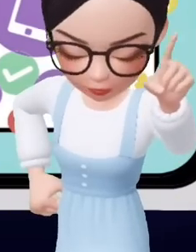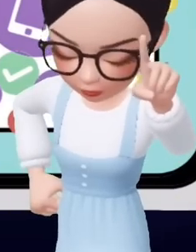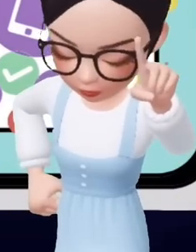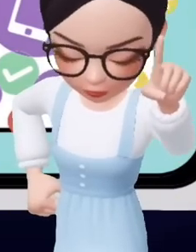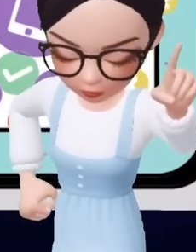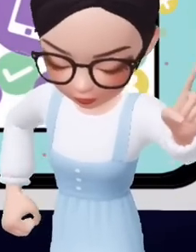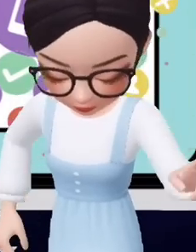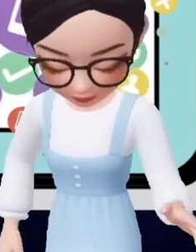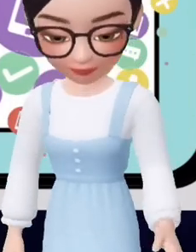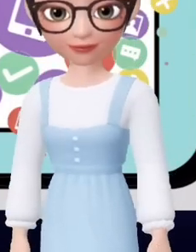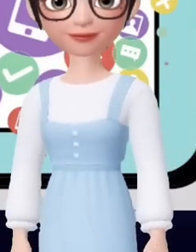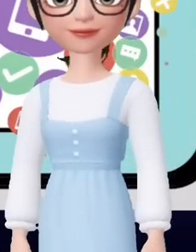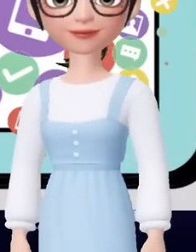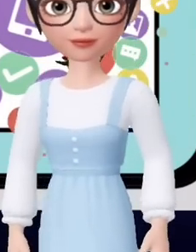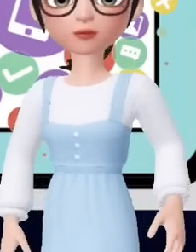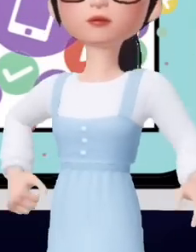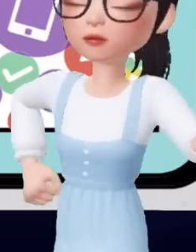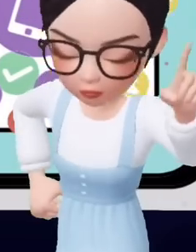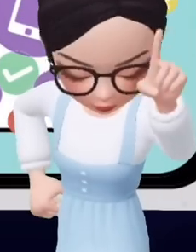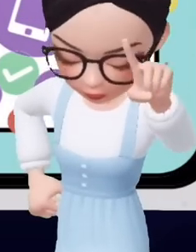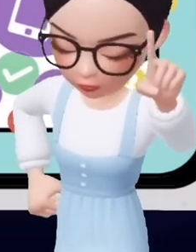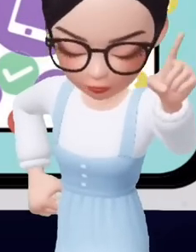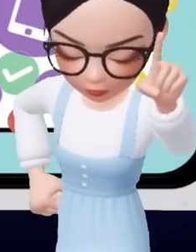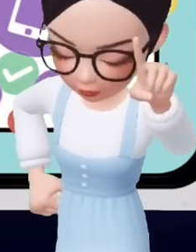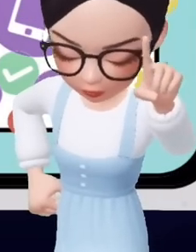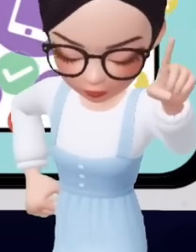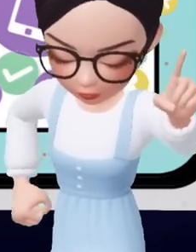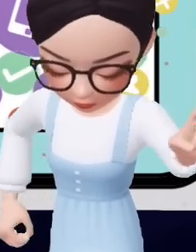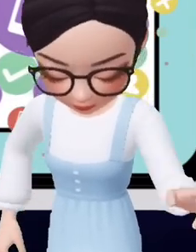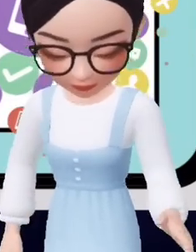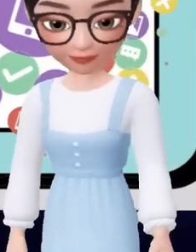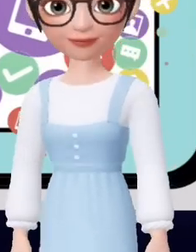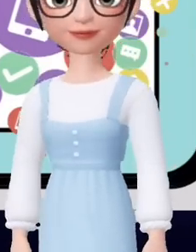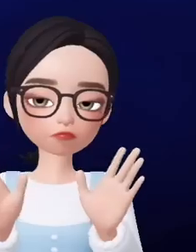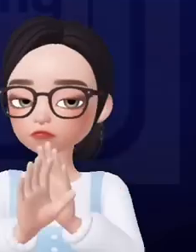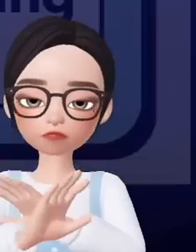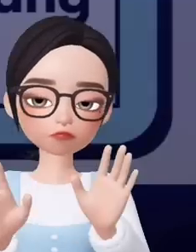jangan mendedahkan maklumat atau gambar pribadi